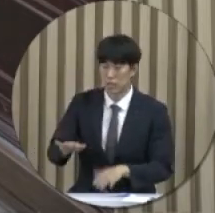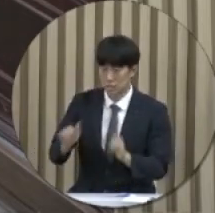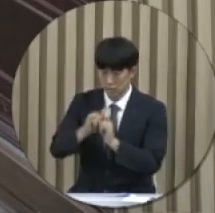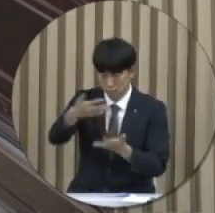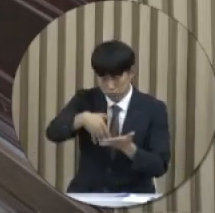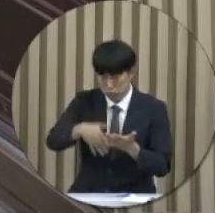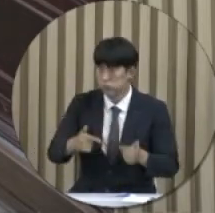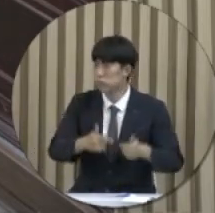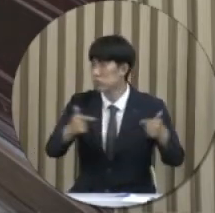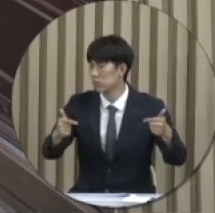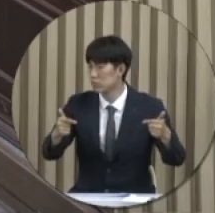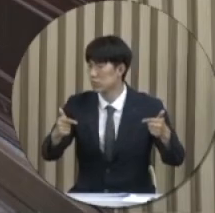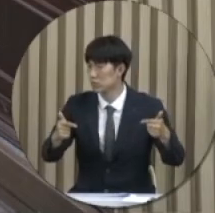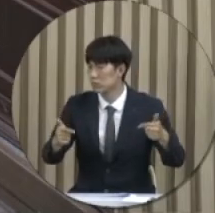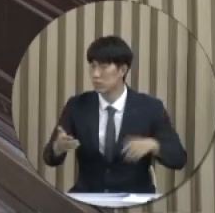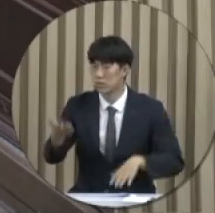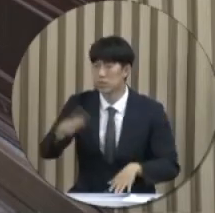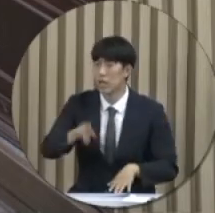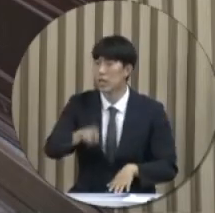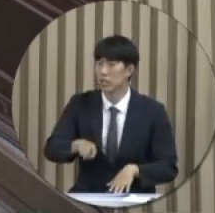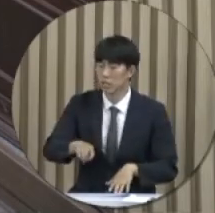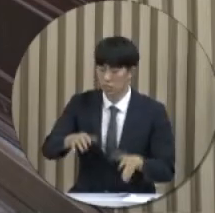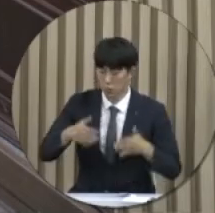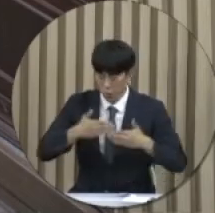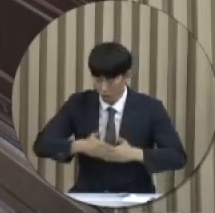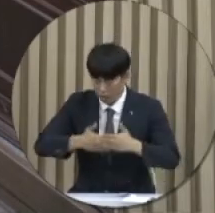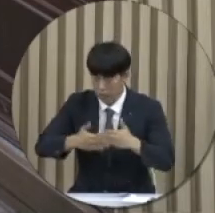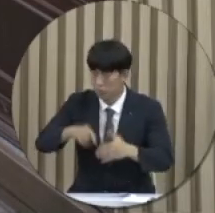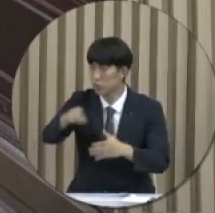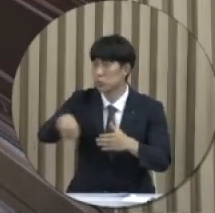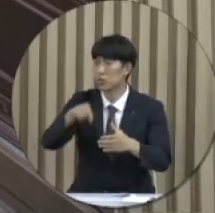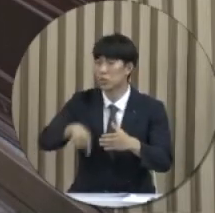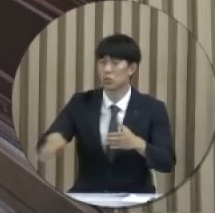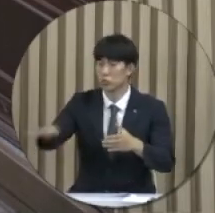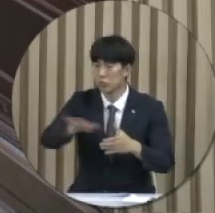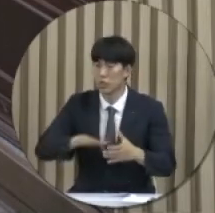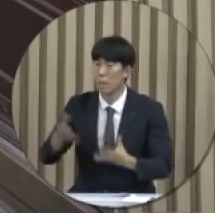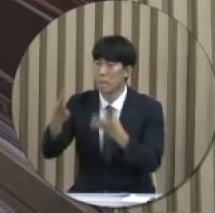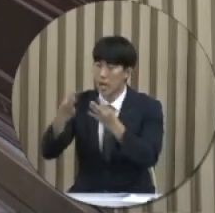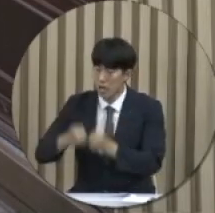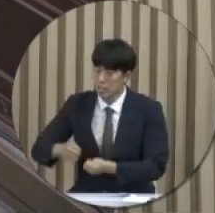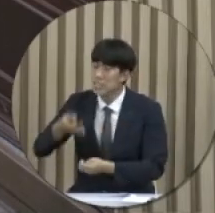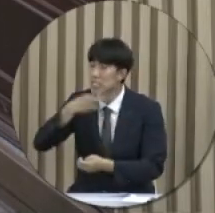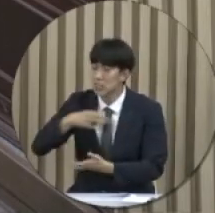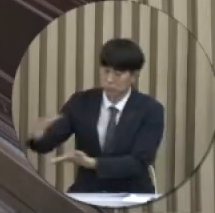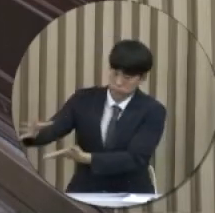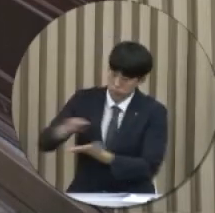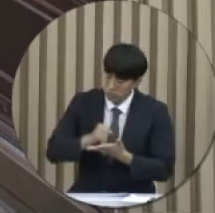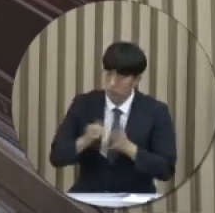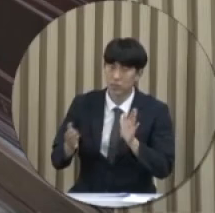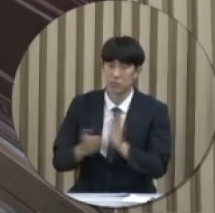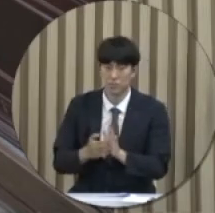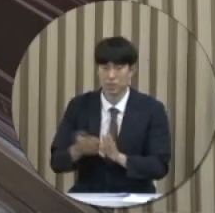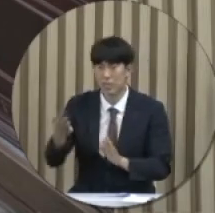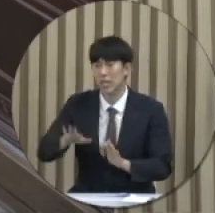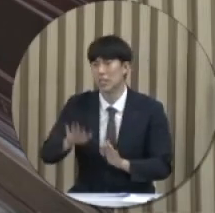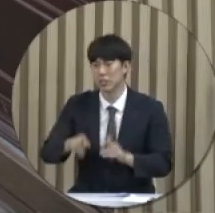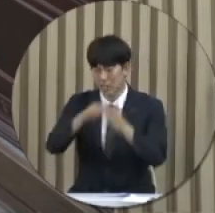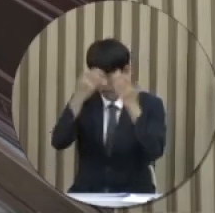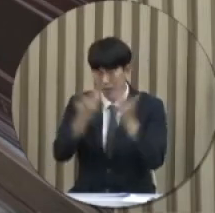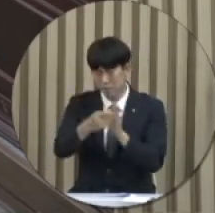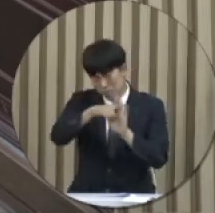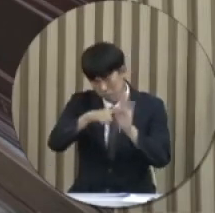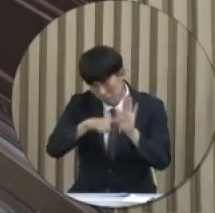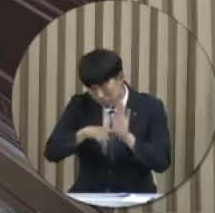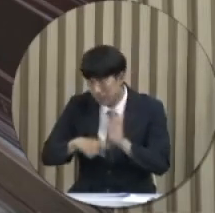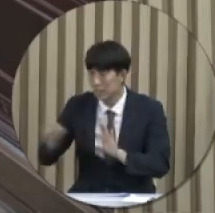있고 근데 그것도 이 과정 속에서 저희가 받아낸 게 상당히 많이 있습니다. 근데 그거를 이제 일일이 아쉬움이 네,